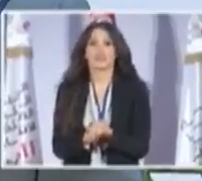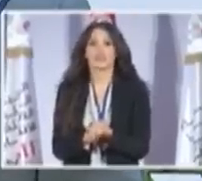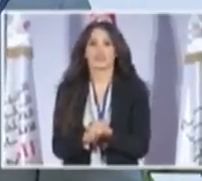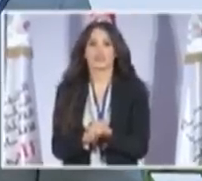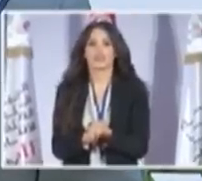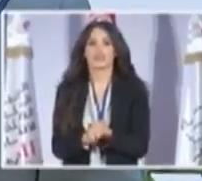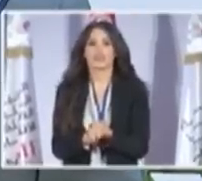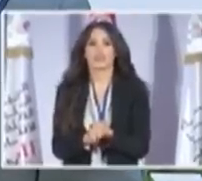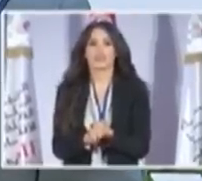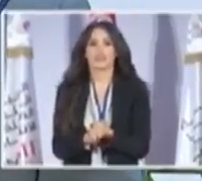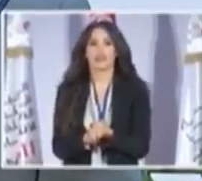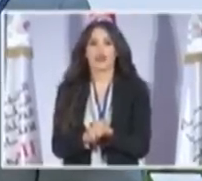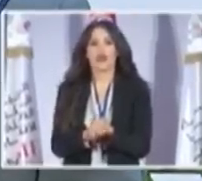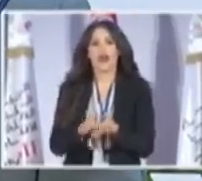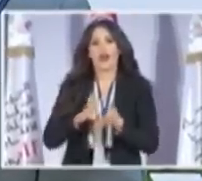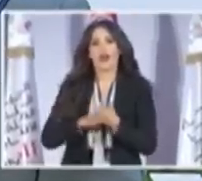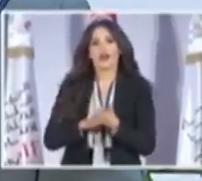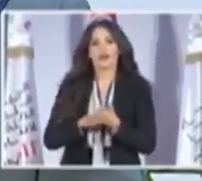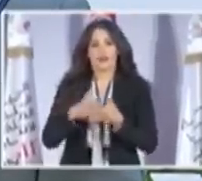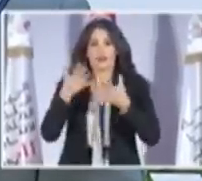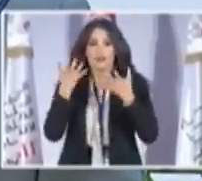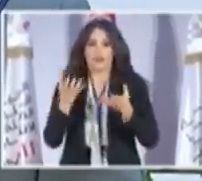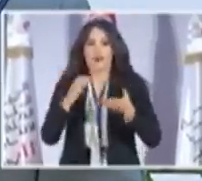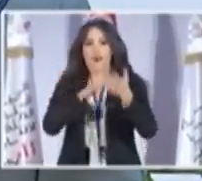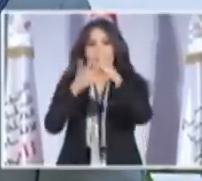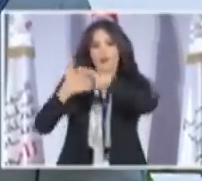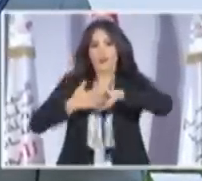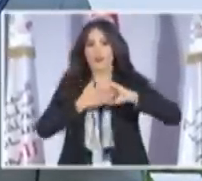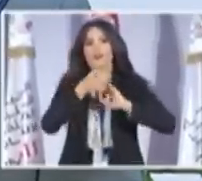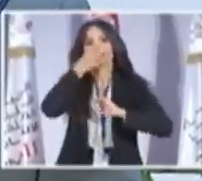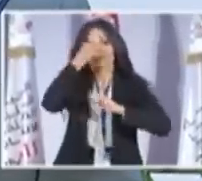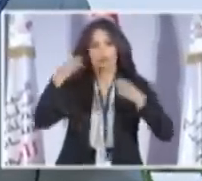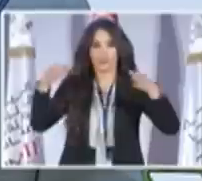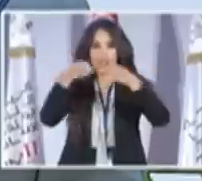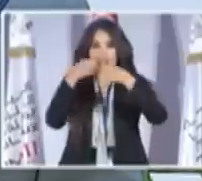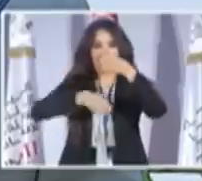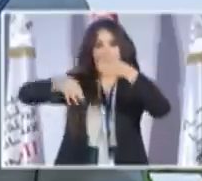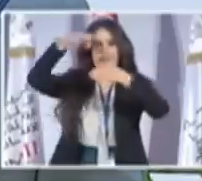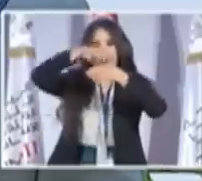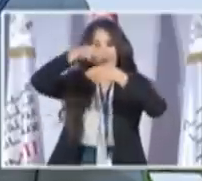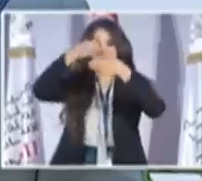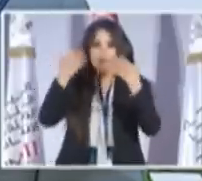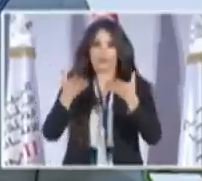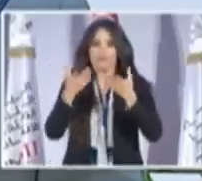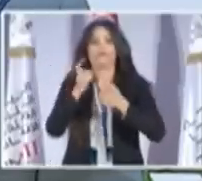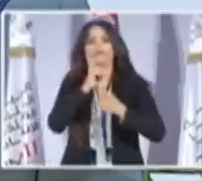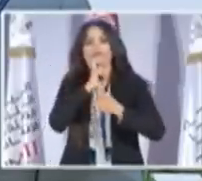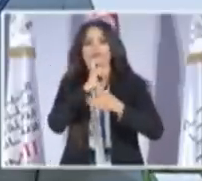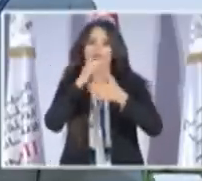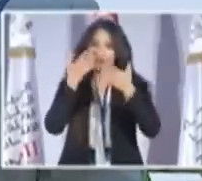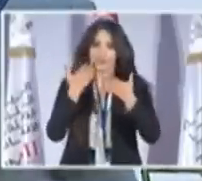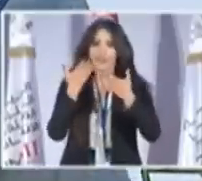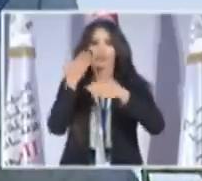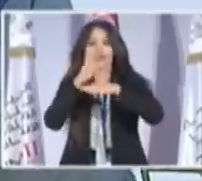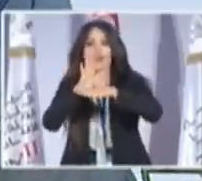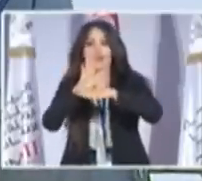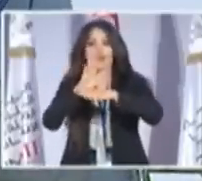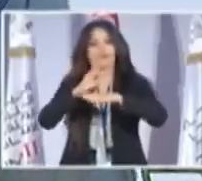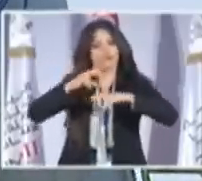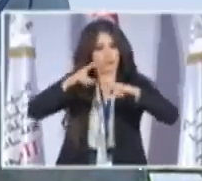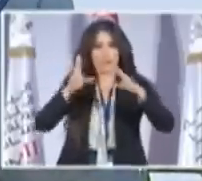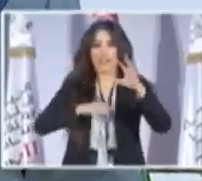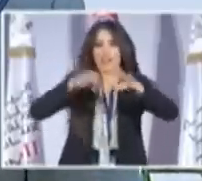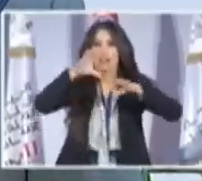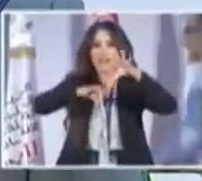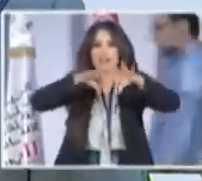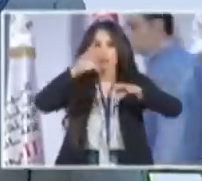اه بح بيقولوا للجميع وانه الهيئه لا زالت بصدد تجميع